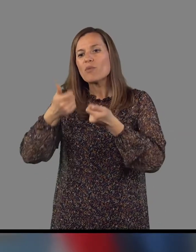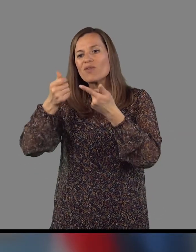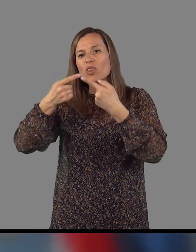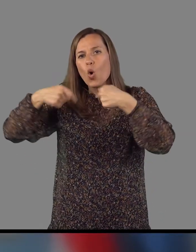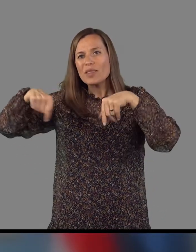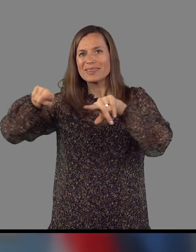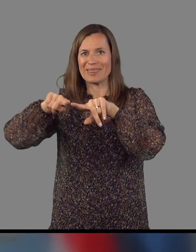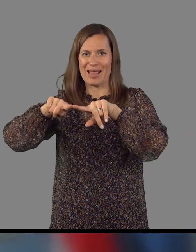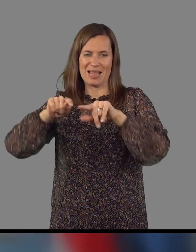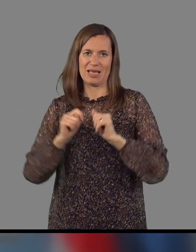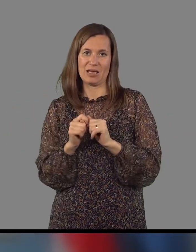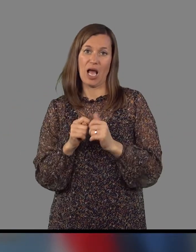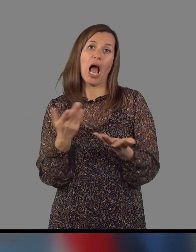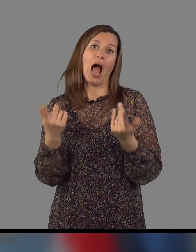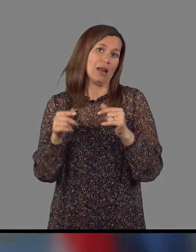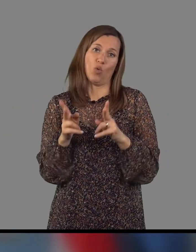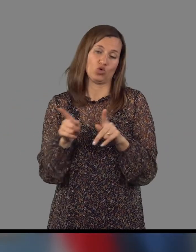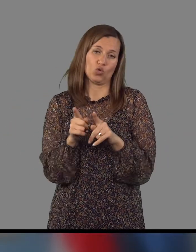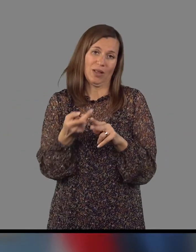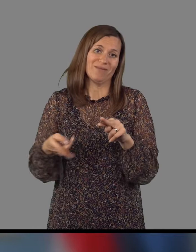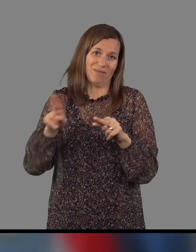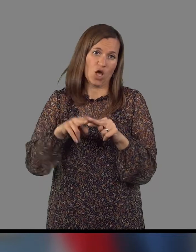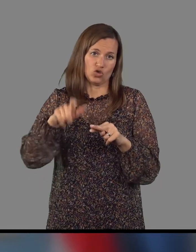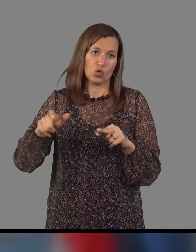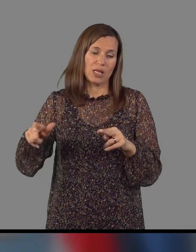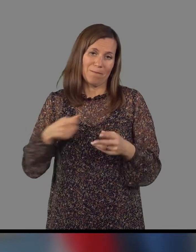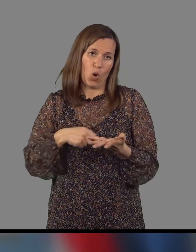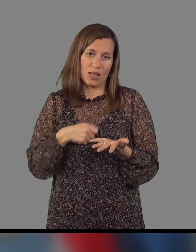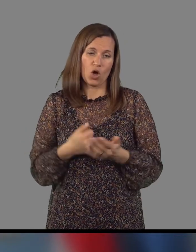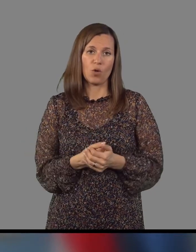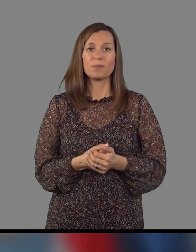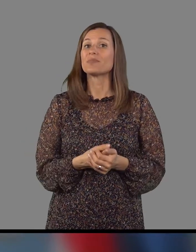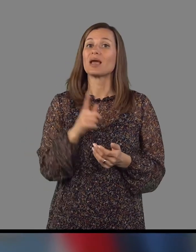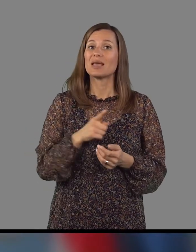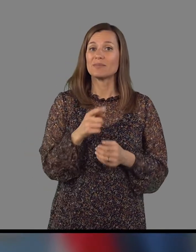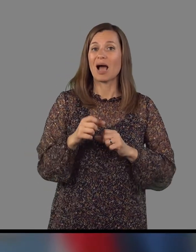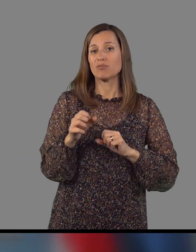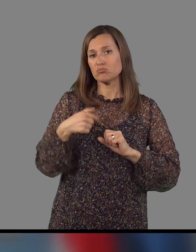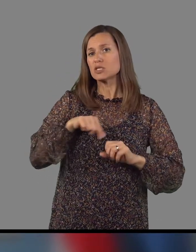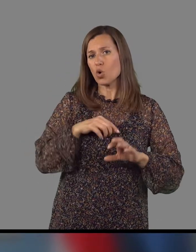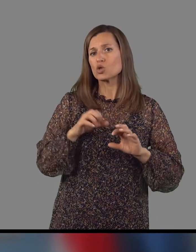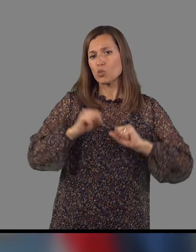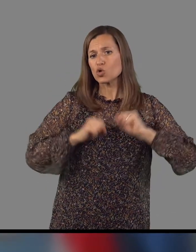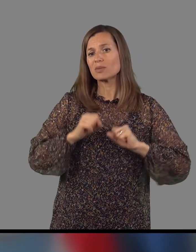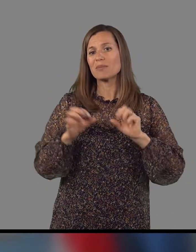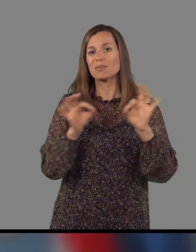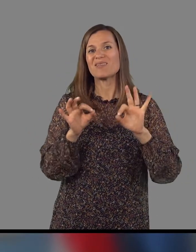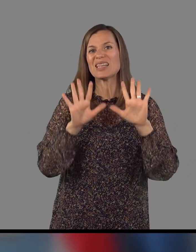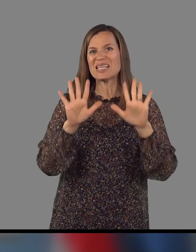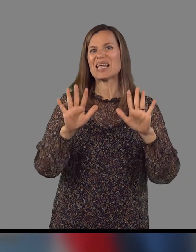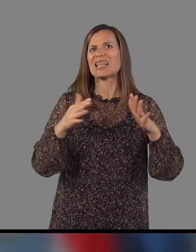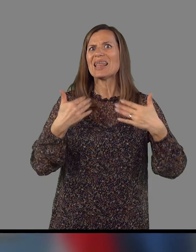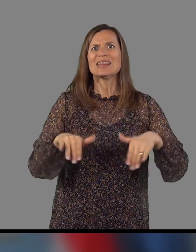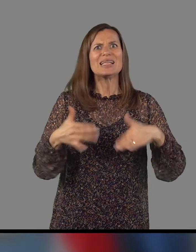oddelkov, teoretično tudi seveda več, in pa sposobni smo pripraviti 10 intenzivnih